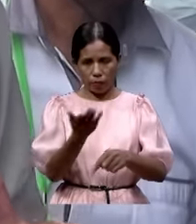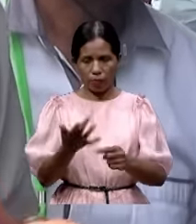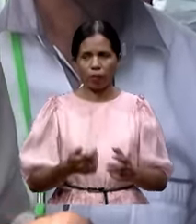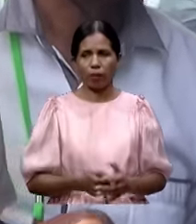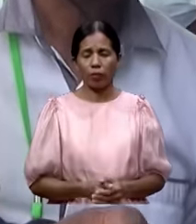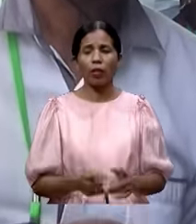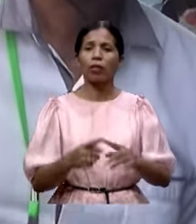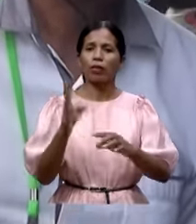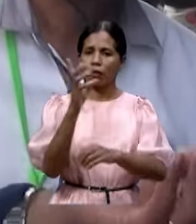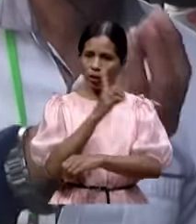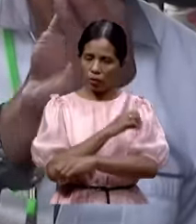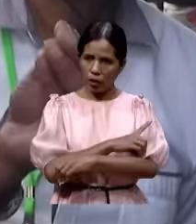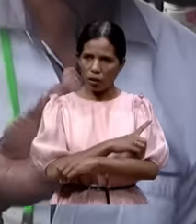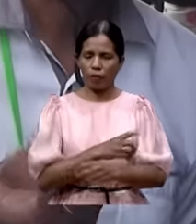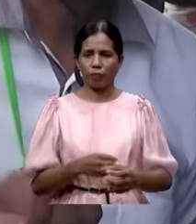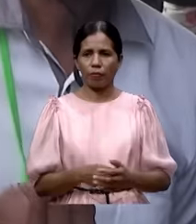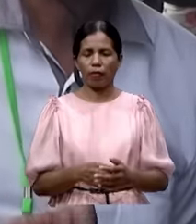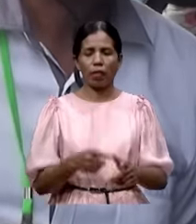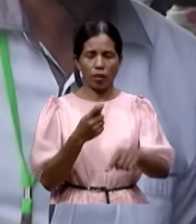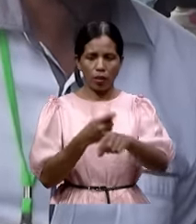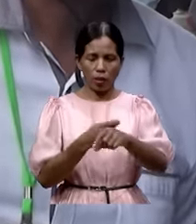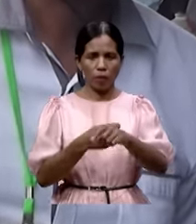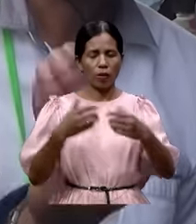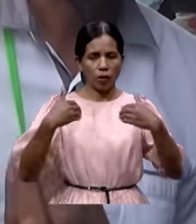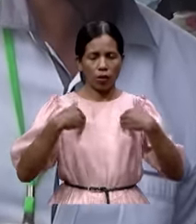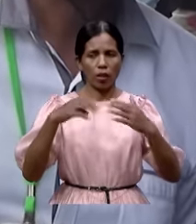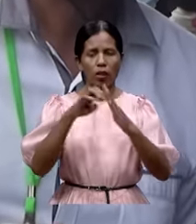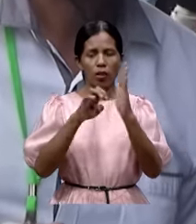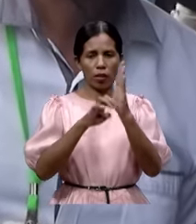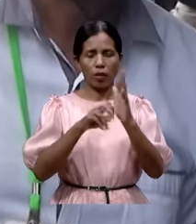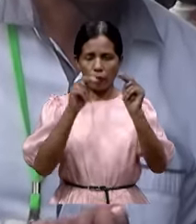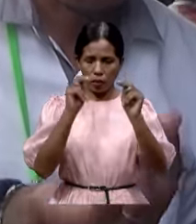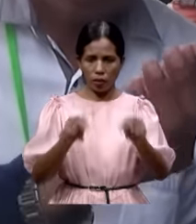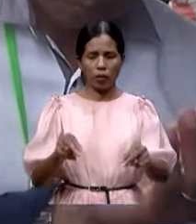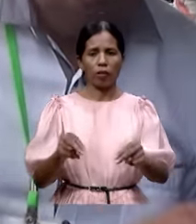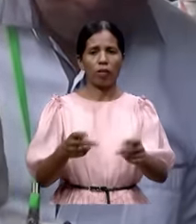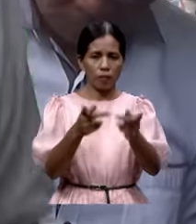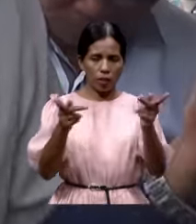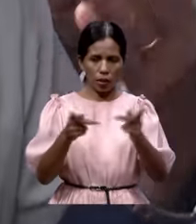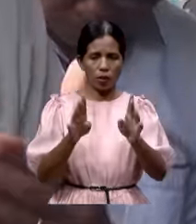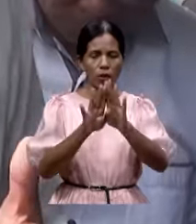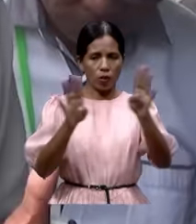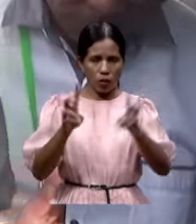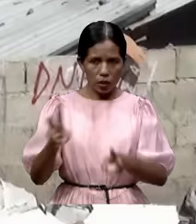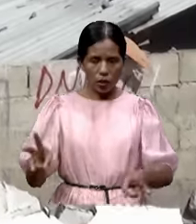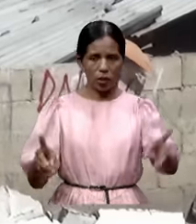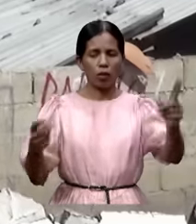Di ohi loro tempo to estado precisa na rai ne para tu loka estrada husine